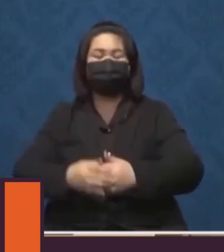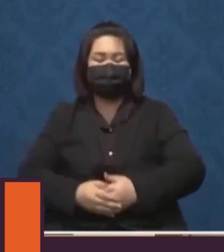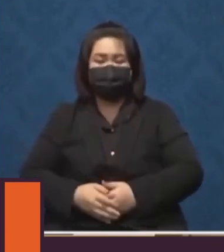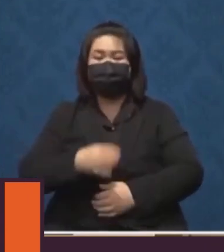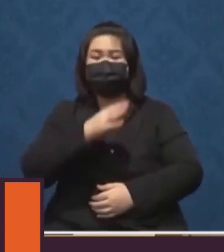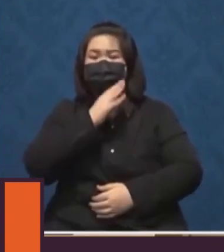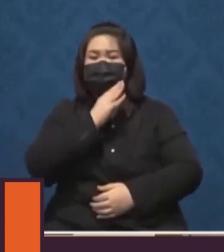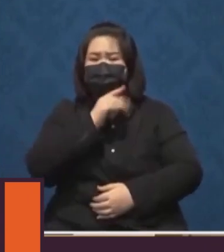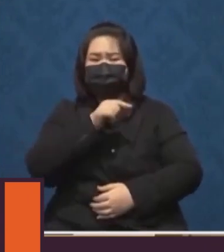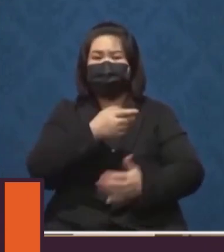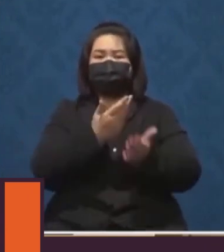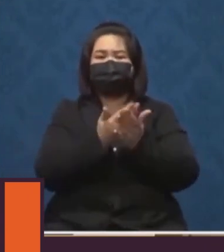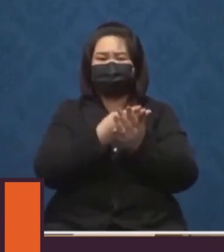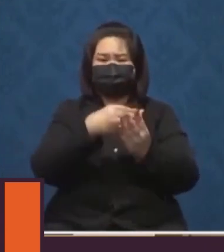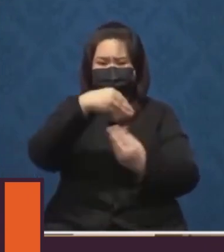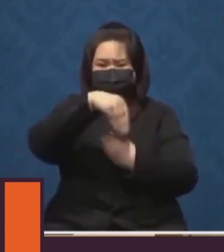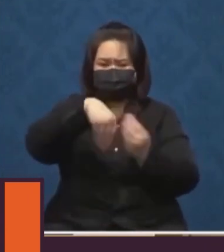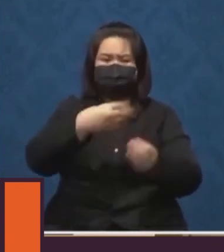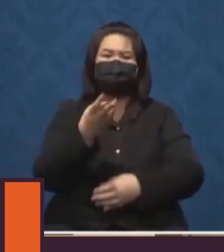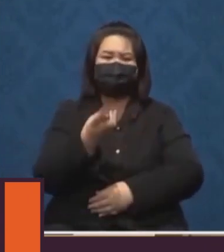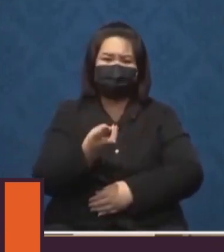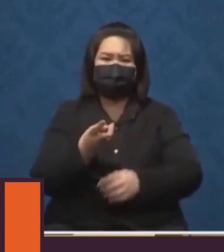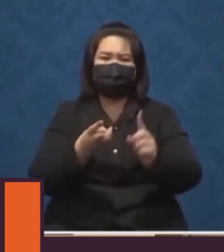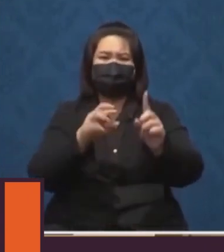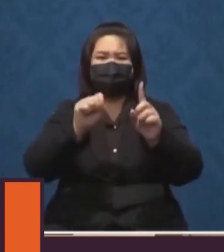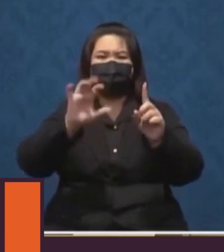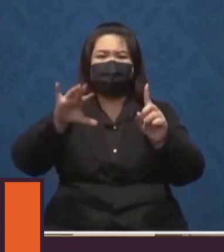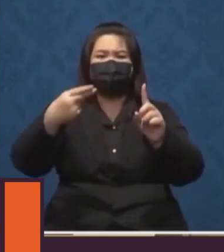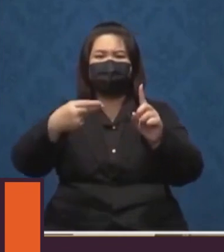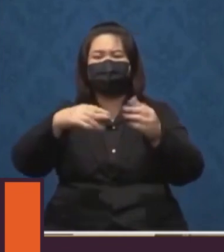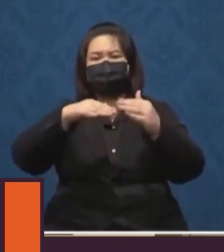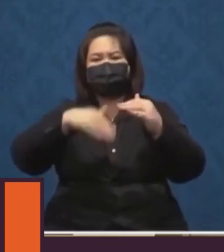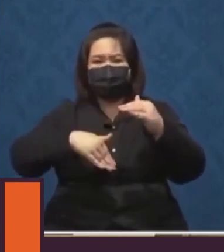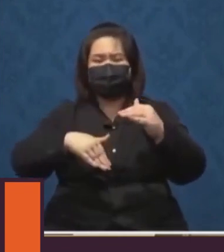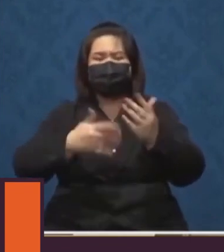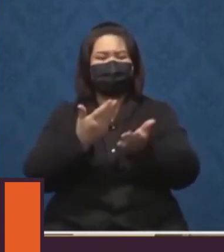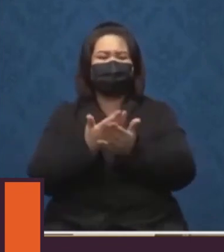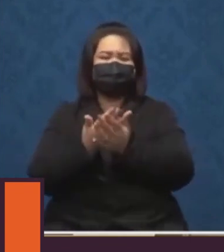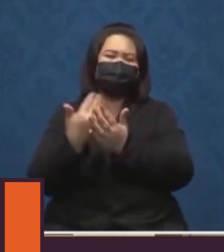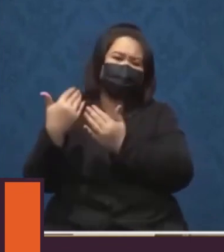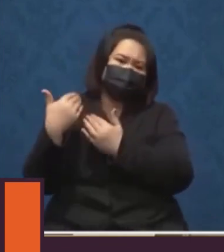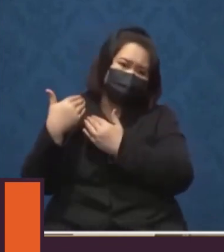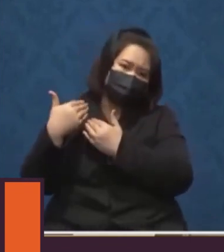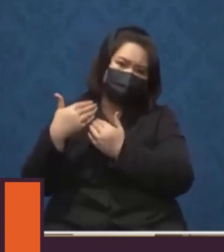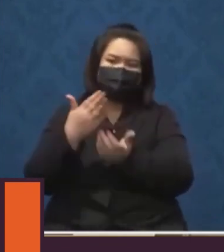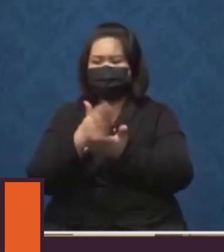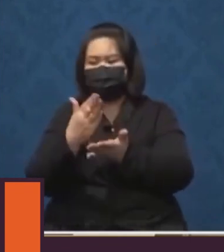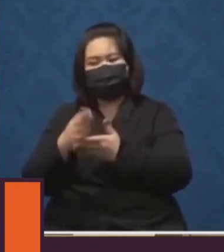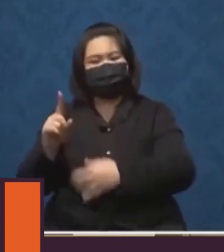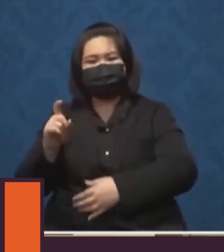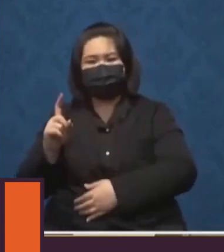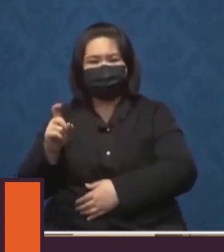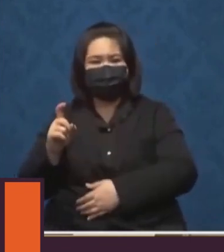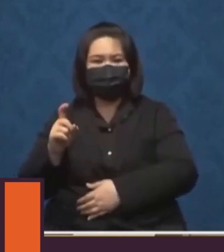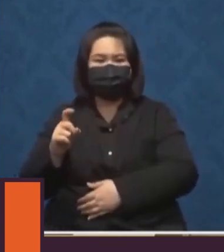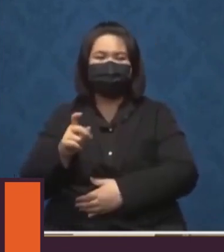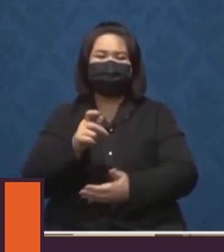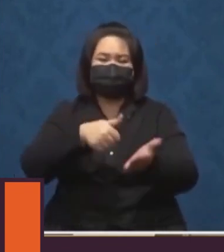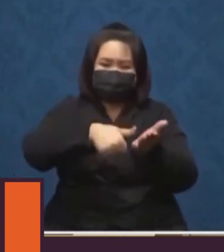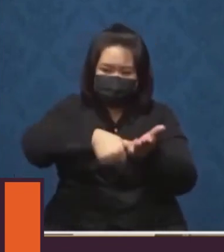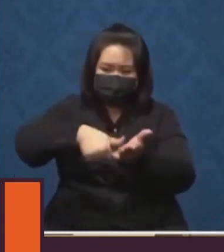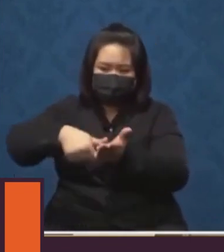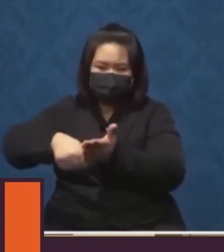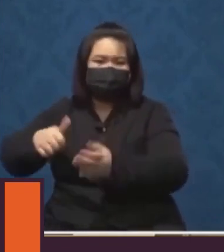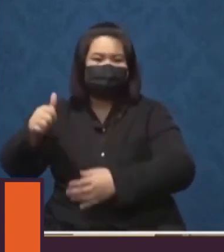งินจากลูกหนี้ที่มีรายได้ต่ำไม่ถึงเกณฑ์เสียภาษีจะทำให้เป็นการเพิ่มภาระและไม่ได้ช่วยให้เขาหลุดพ้นจากกับดักทางราย